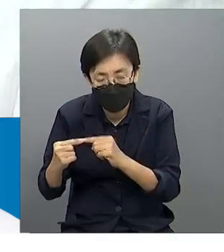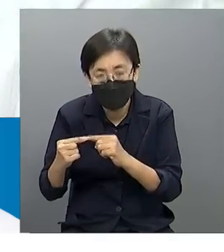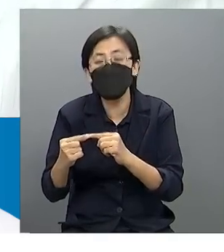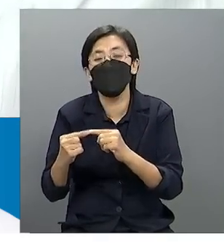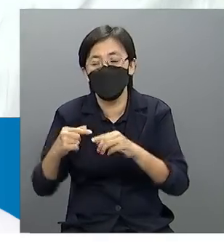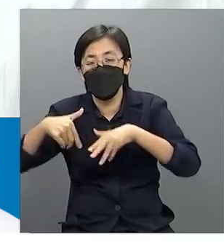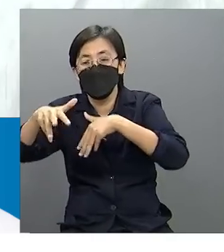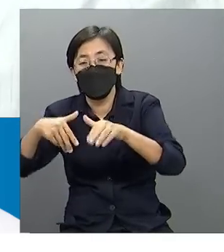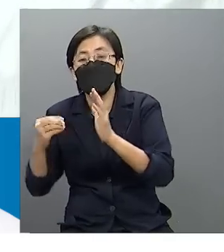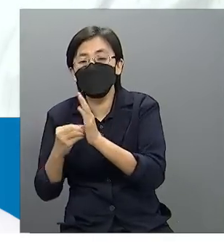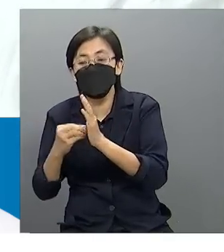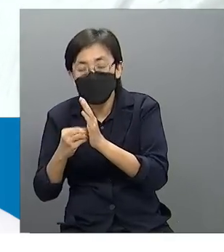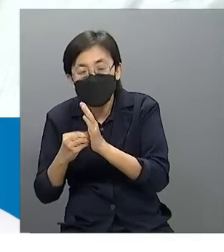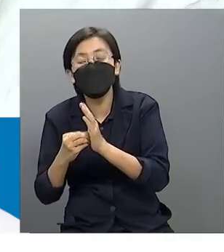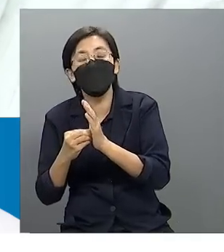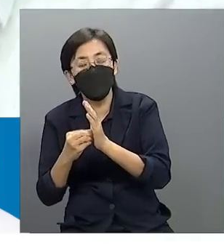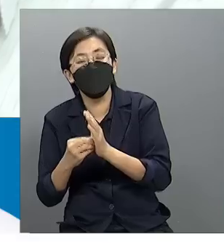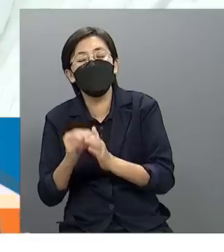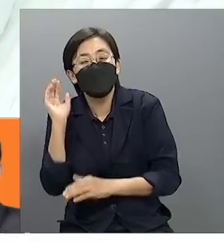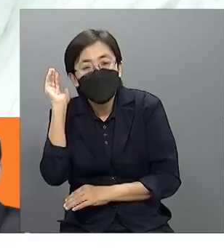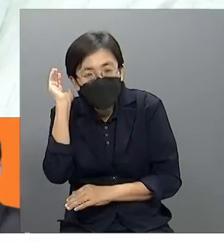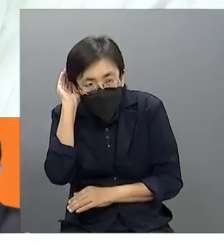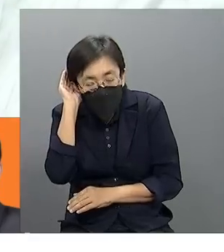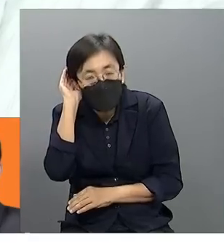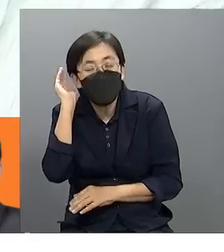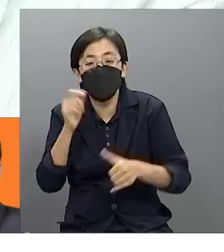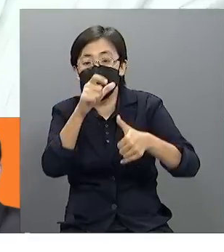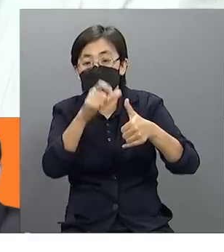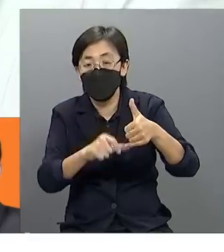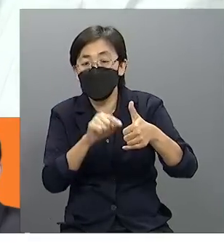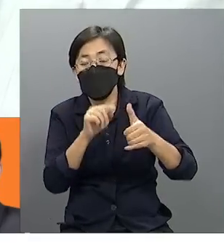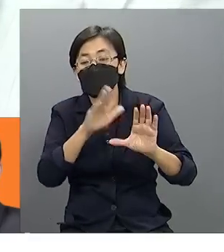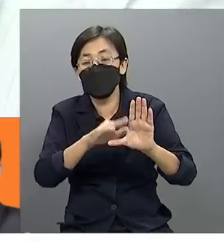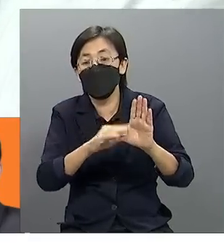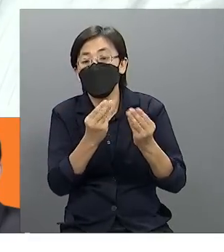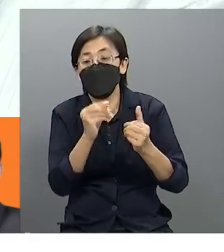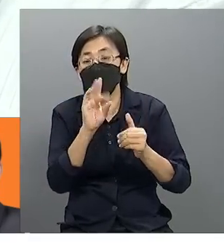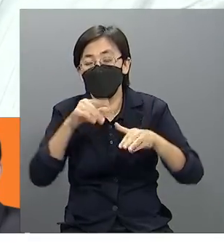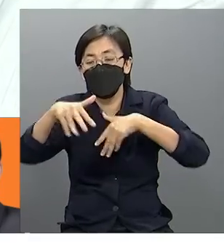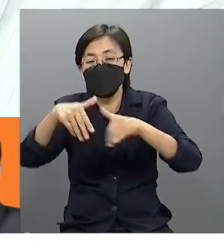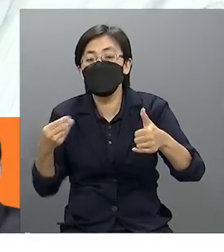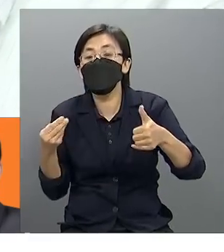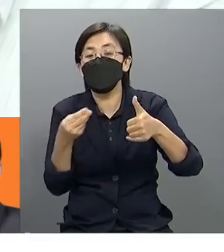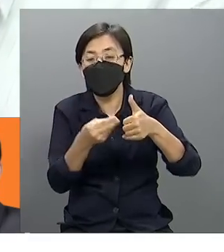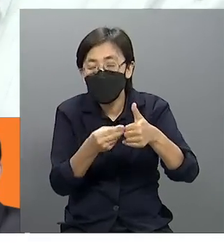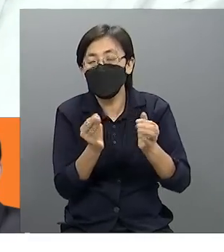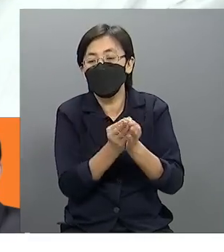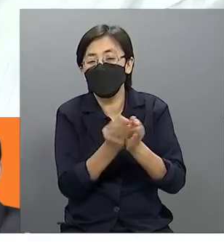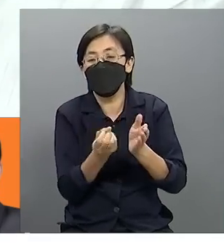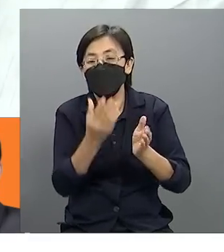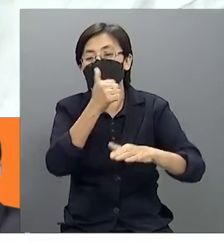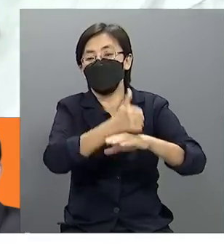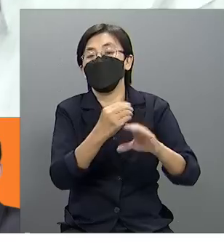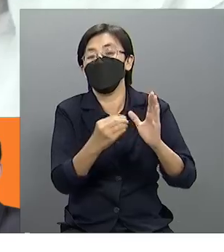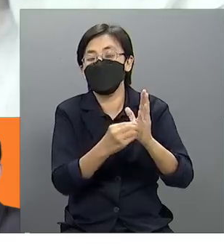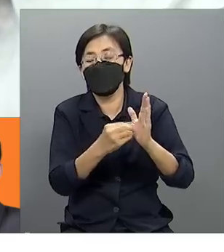ครับเพราะว่าพี่น้องเลือกเขาแล้วแสดงว่าพี่น้องให้ความไว้วางใจครับผมฝากนิดเดียวฝากให้อาจารย์ชัด